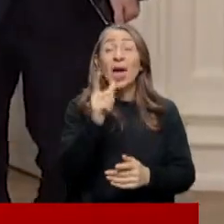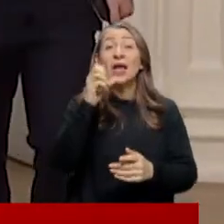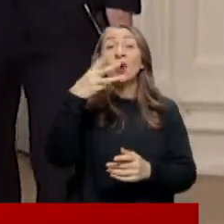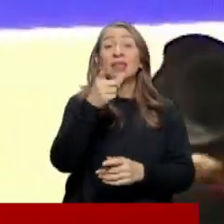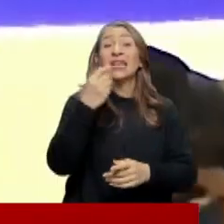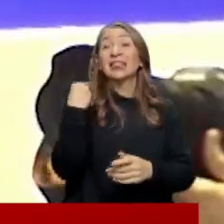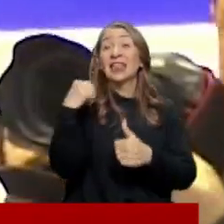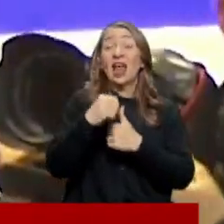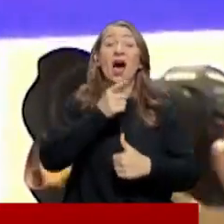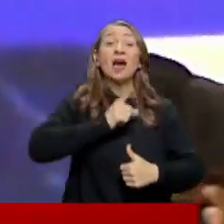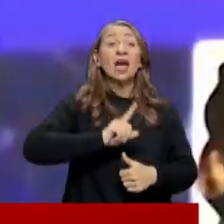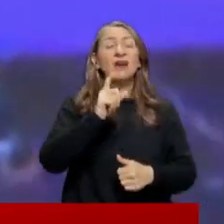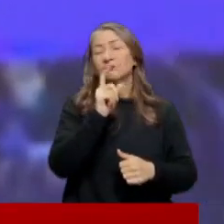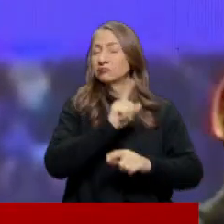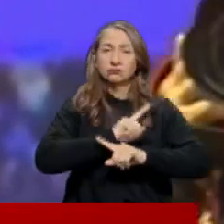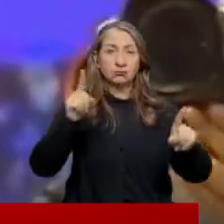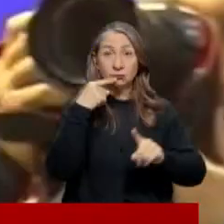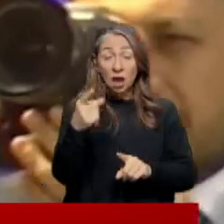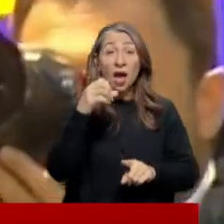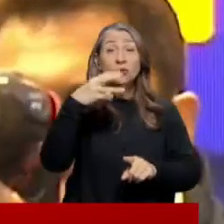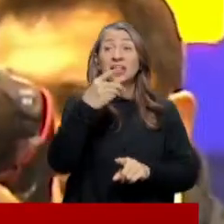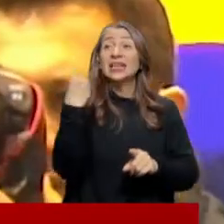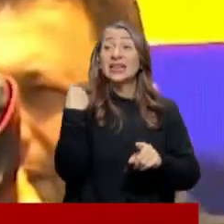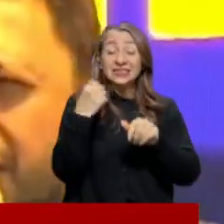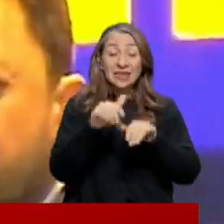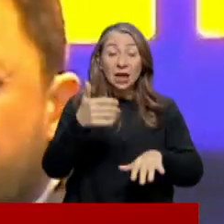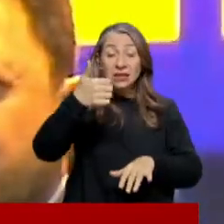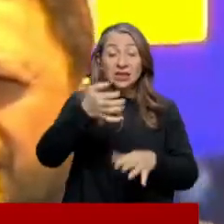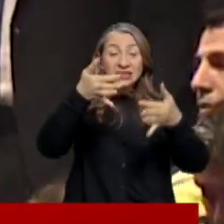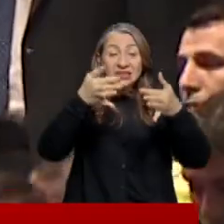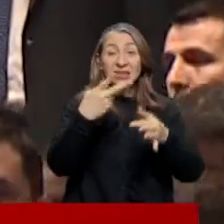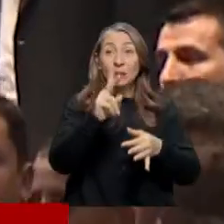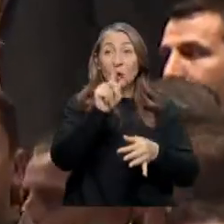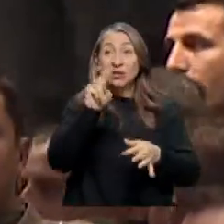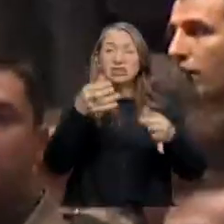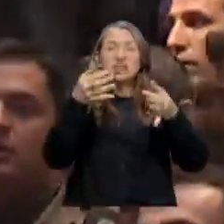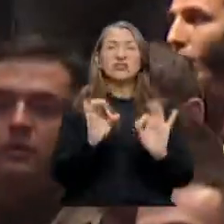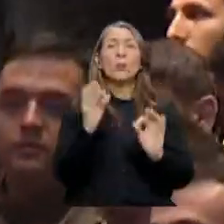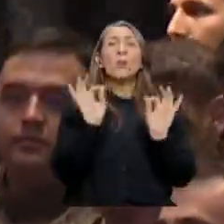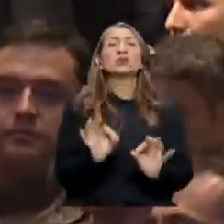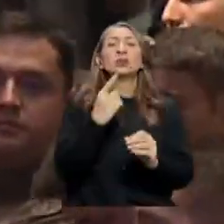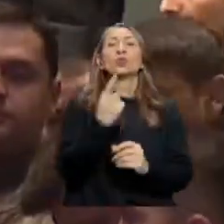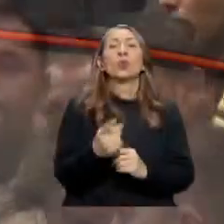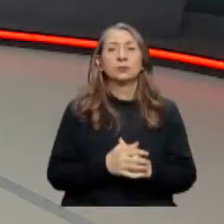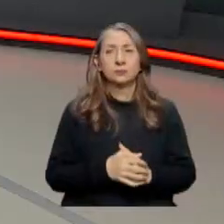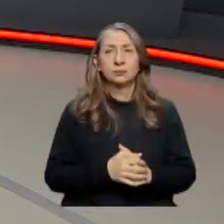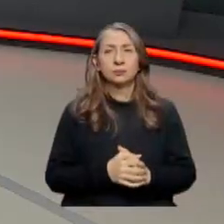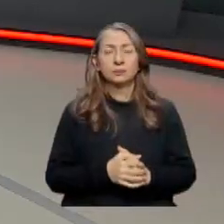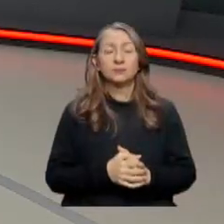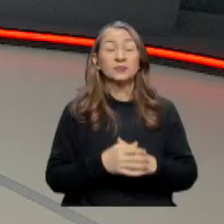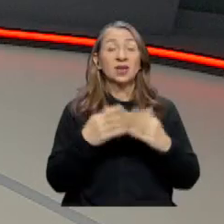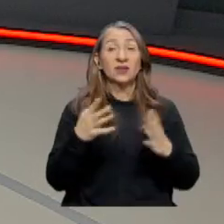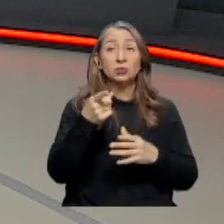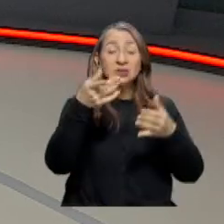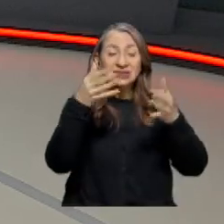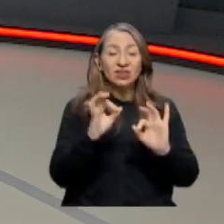adaylığına itiraz ediyor muhalefet. Erdoğansa yeni sistemle kronometre 2018'de sıfırlandı diyor. Efendim,